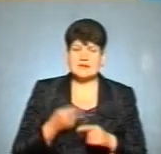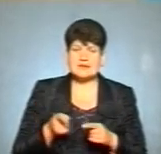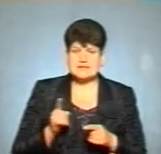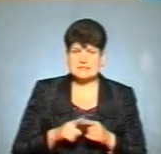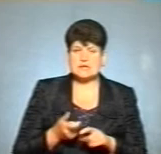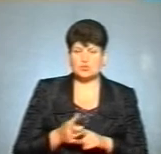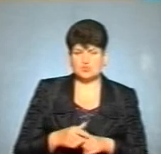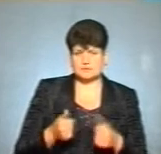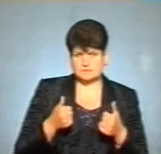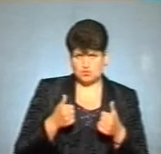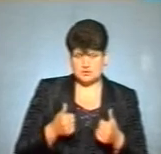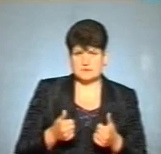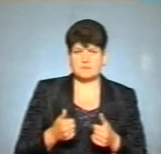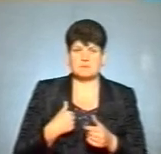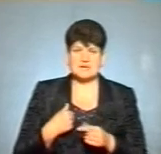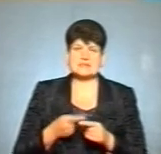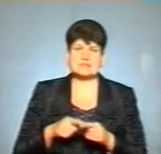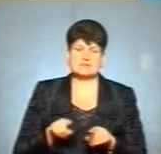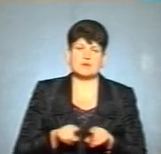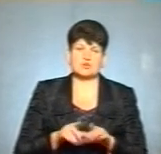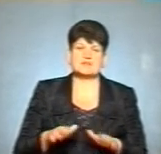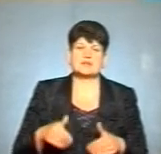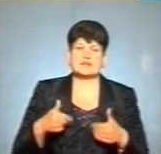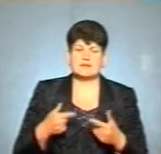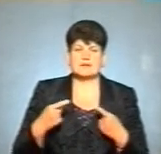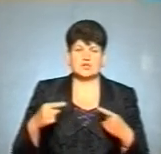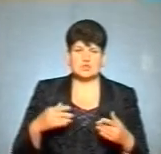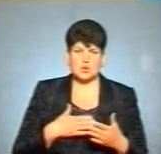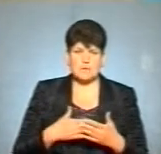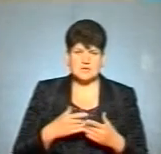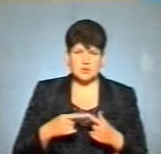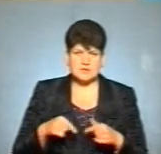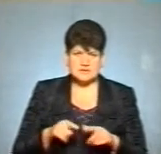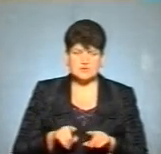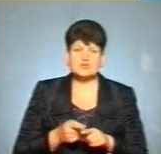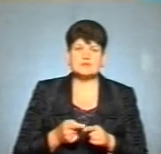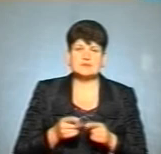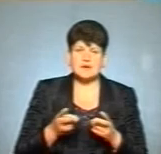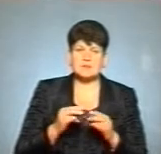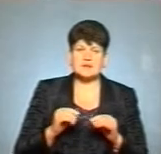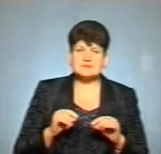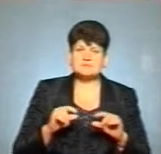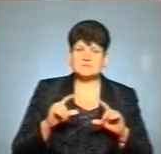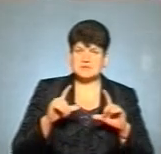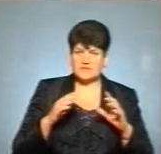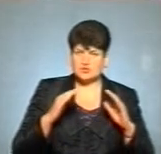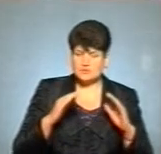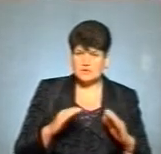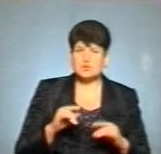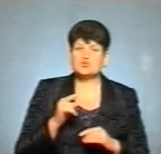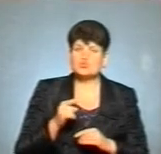вважаю, позитивно. Ми з цим також зверталися, інші громадські організації, що потрібно ці міри підвищувати. Чому? Тому що